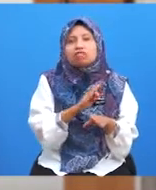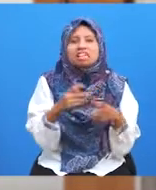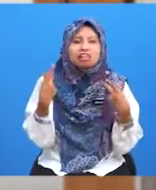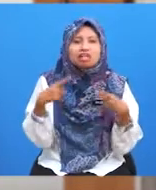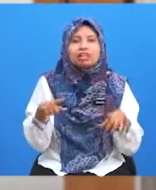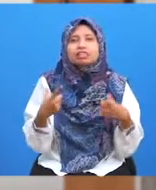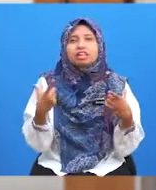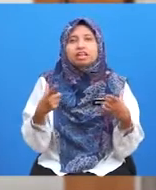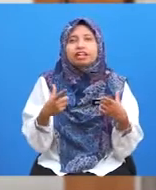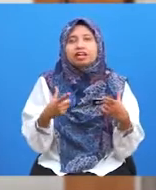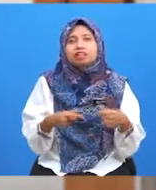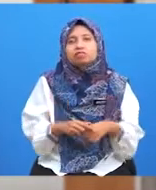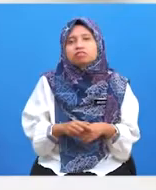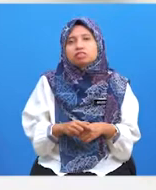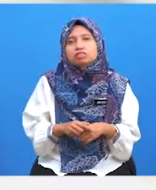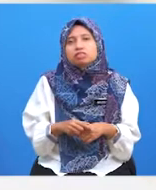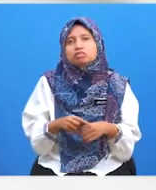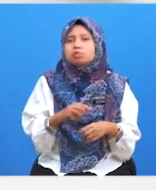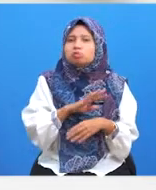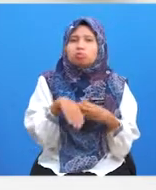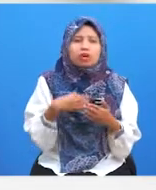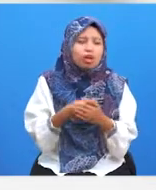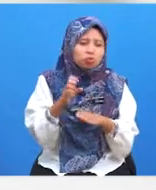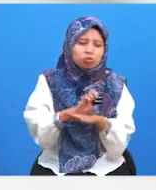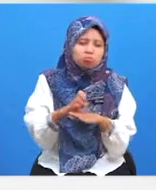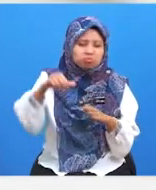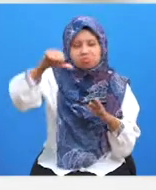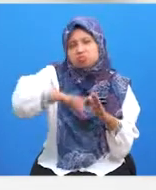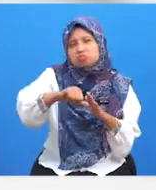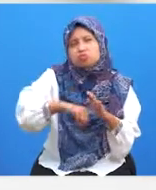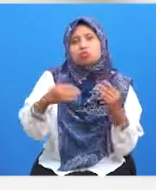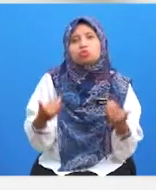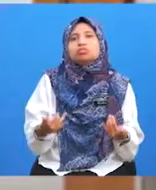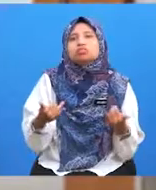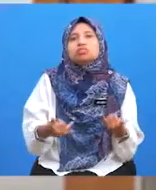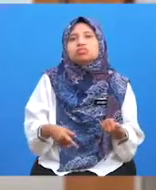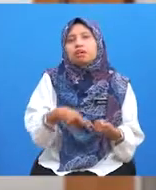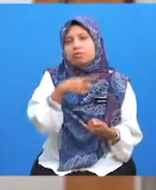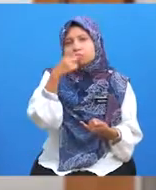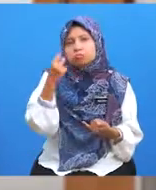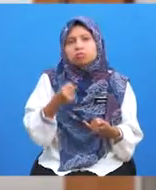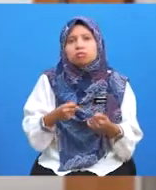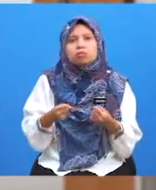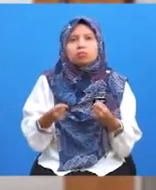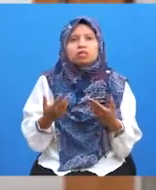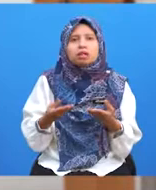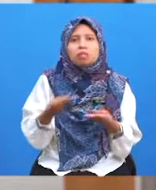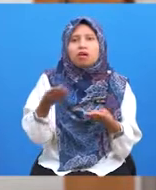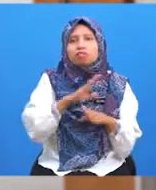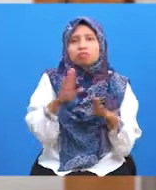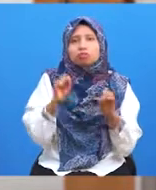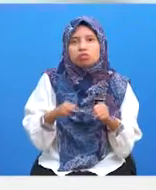menyebabkan pengeluaran barang dan perhimak tante Jejas serta memberi kesan kepada kebanyakan rantaian barang dan